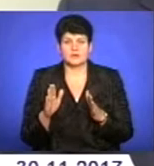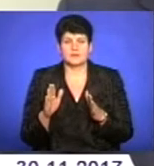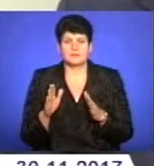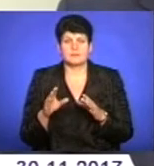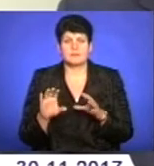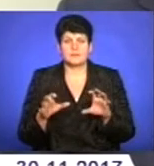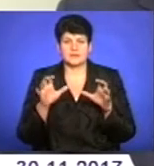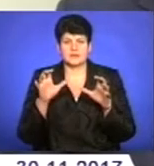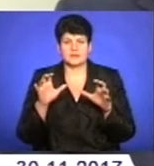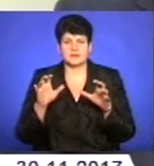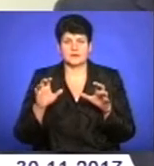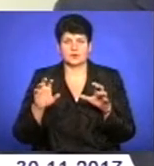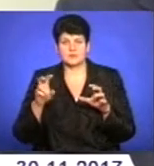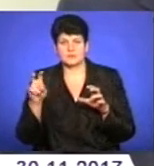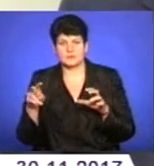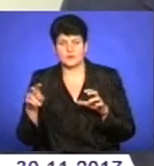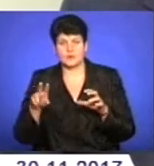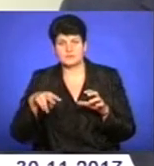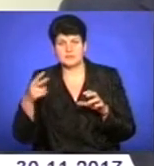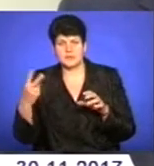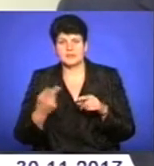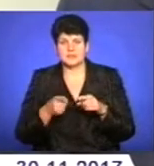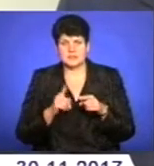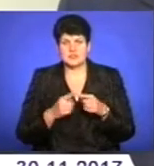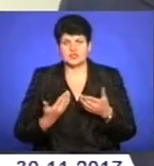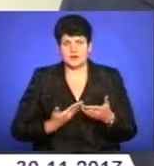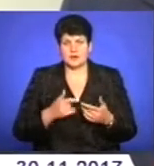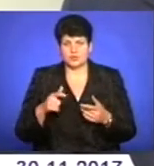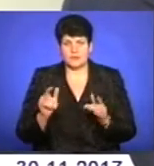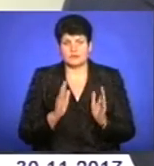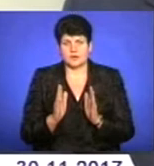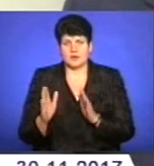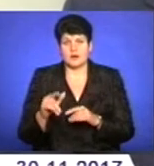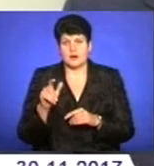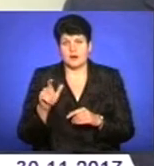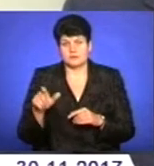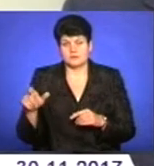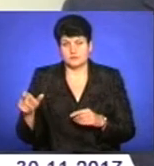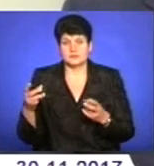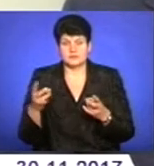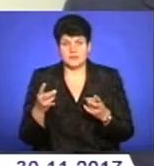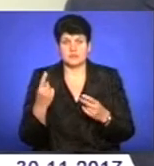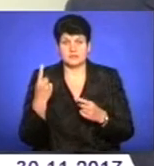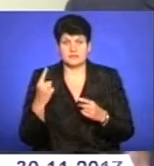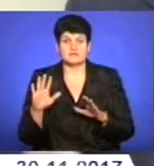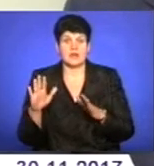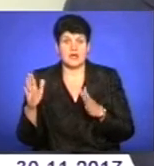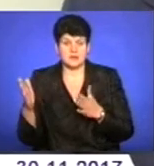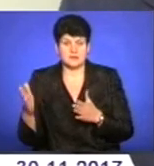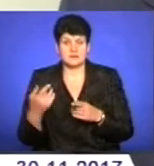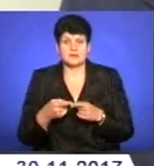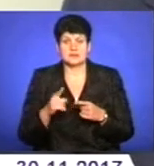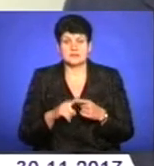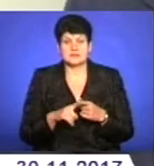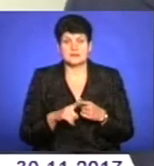її підбивати, тому що це є життя людей, безпека. А мешканцям треба один із варіантів, це є. Зараз